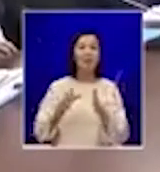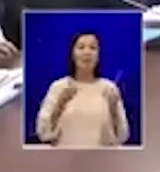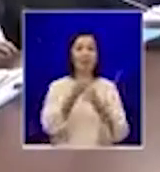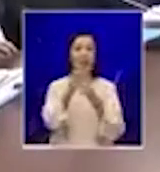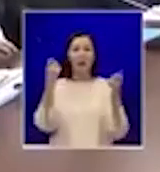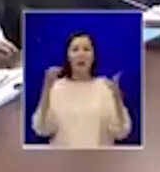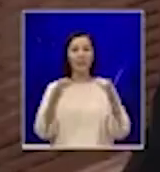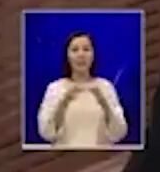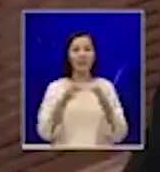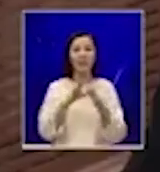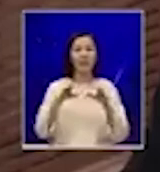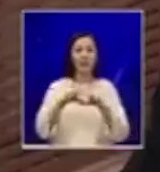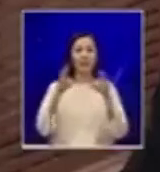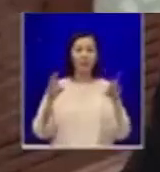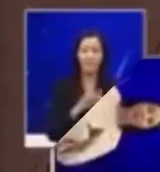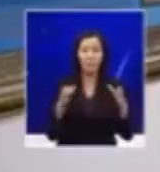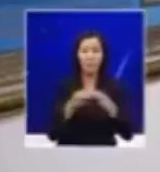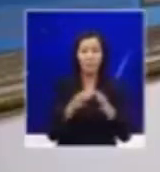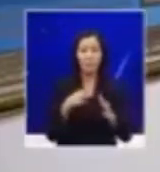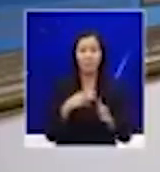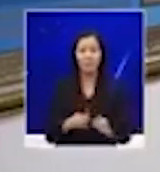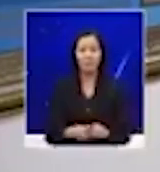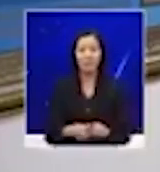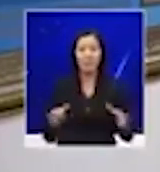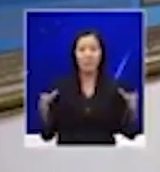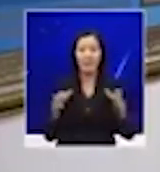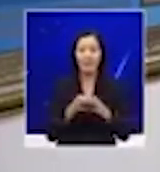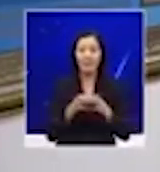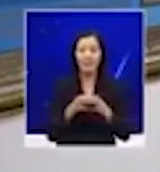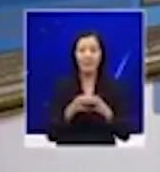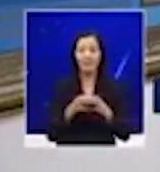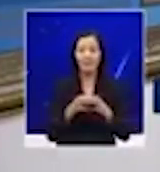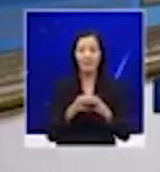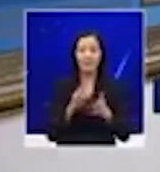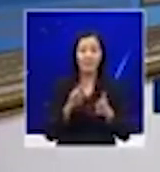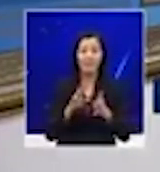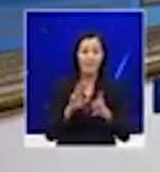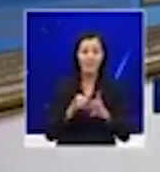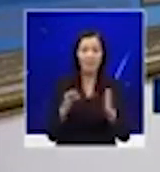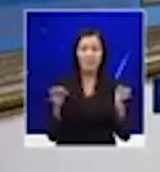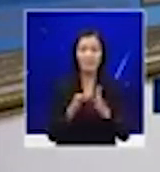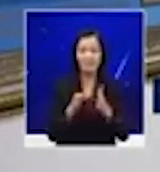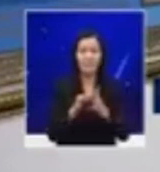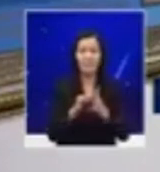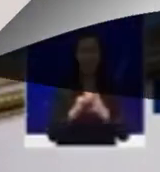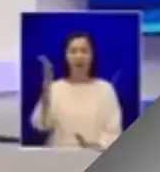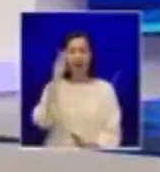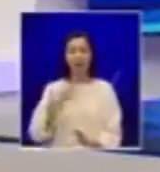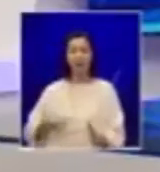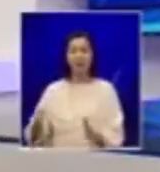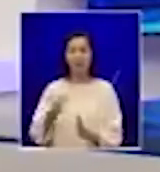Амангыттык агартуушулук штабынын төрайымы Арзат Турсунзада менен. Агентством основной приоритет ставится не на карательные меры, а больше делается упор